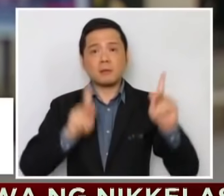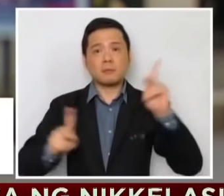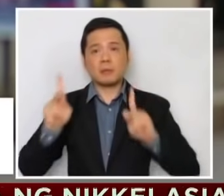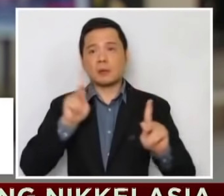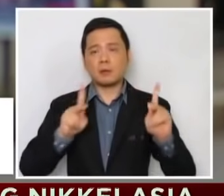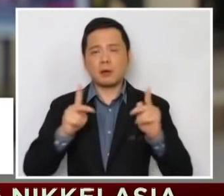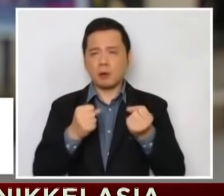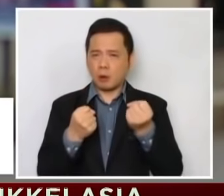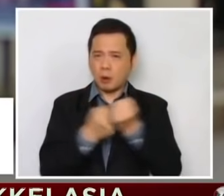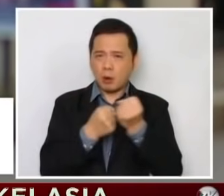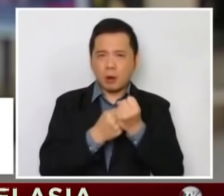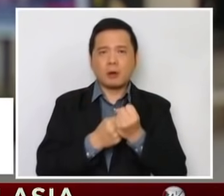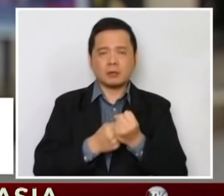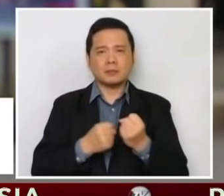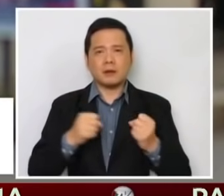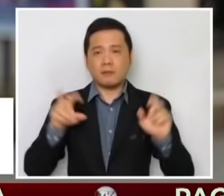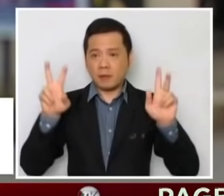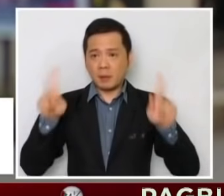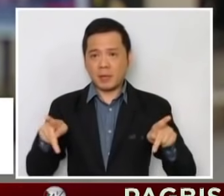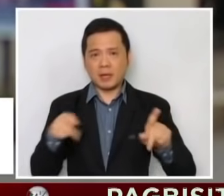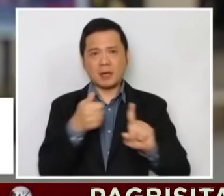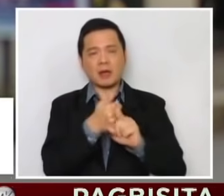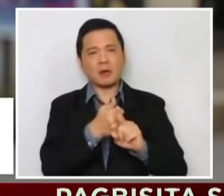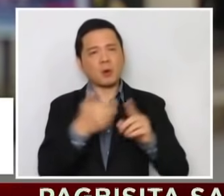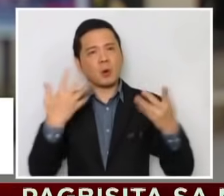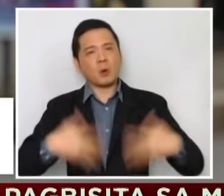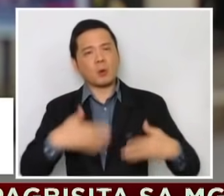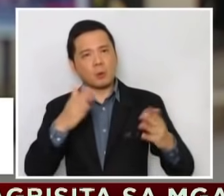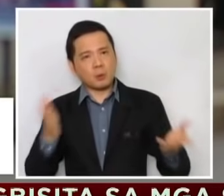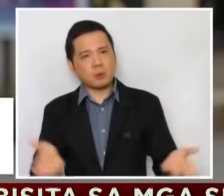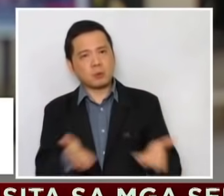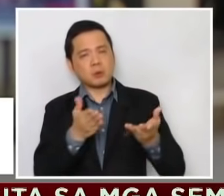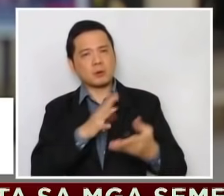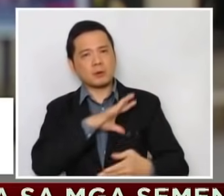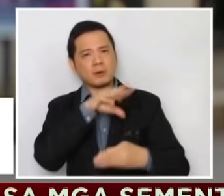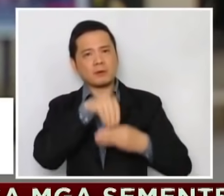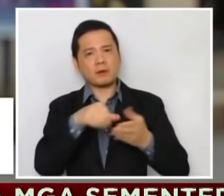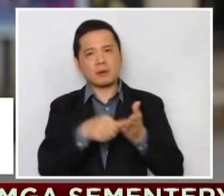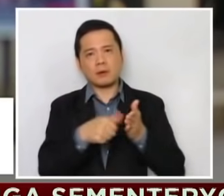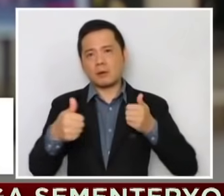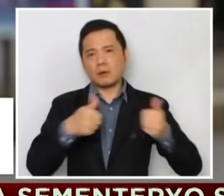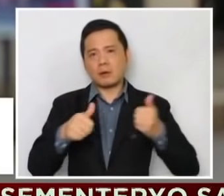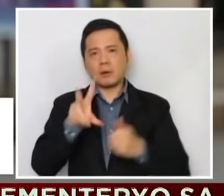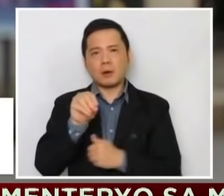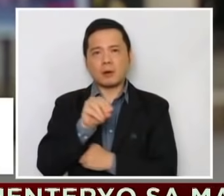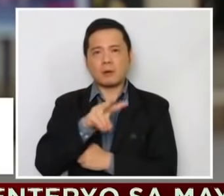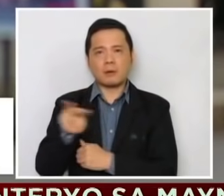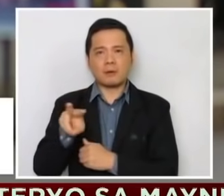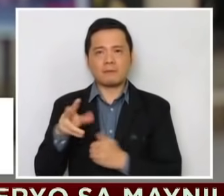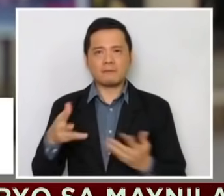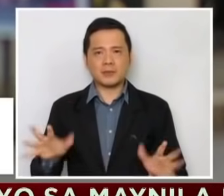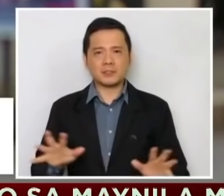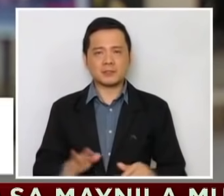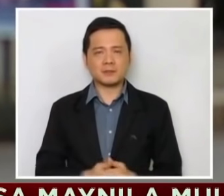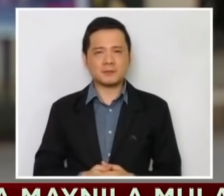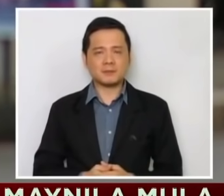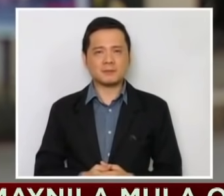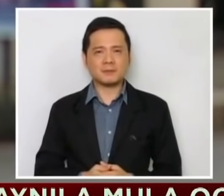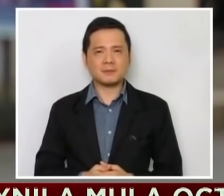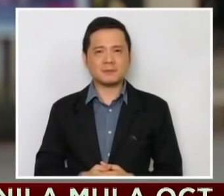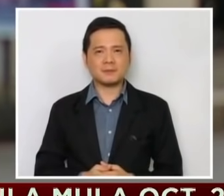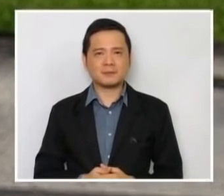ang pinakamatinding hamon sa kanya ngayong halalan 2022. Adrian Ayalin, ABS-CBN News.